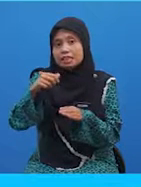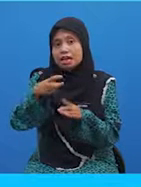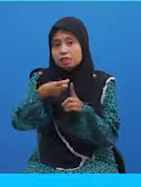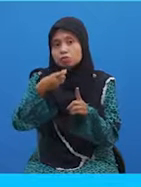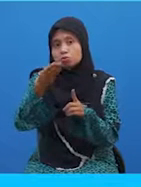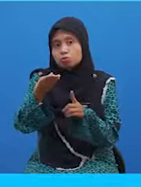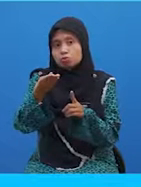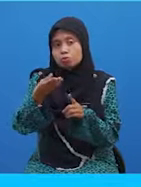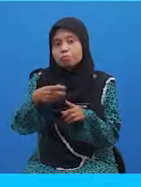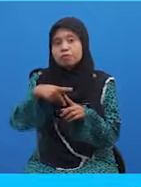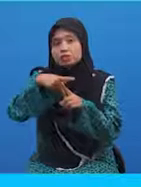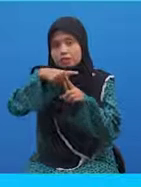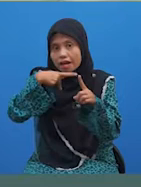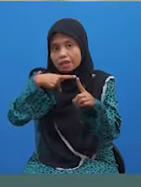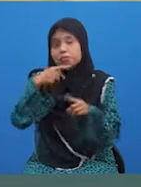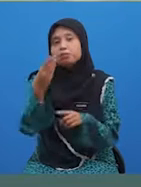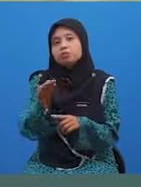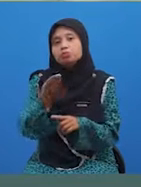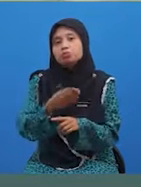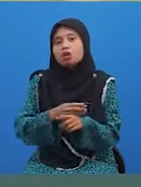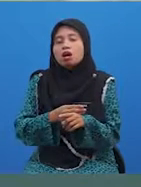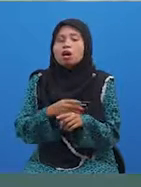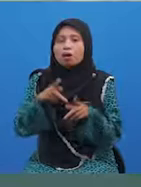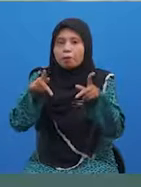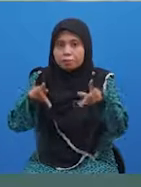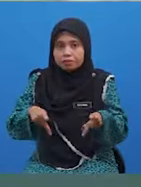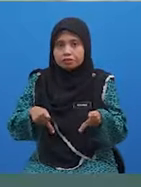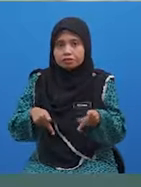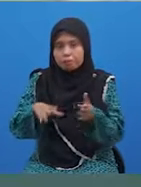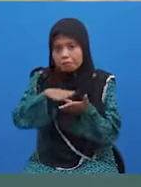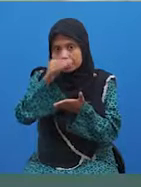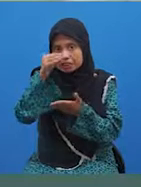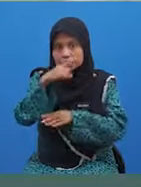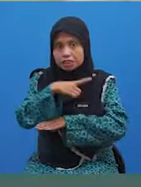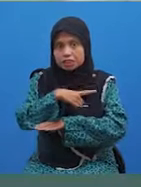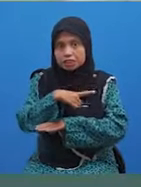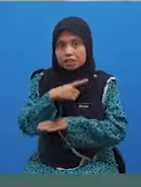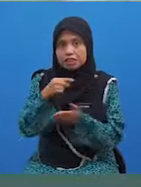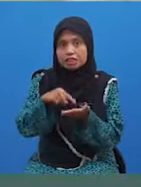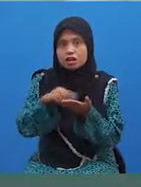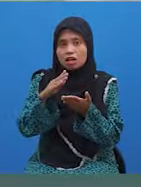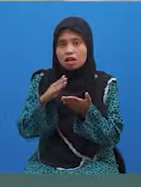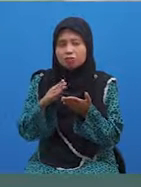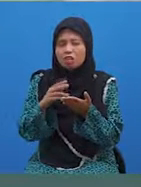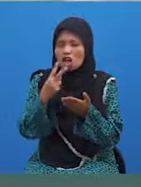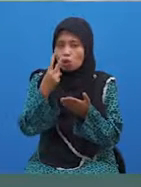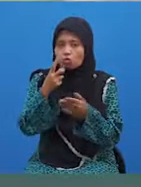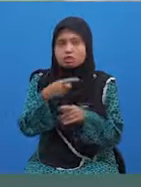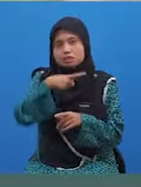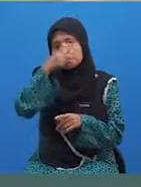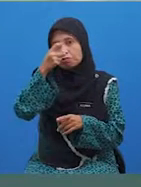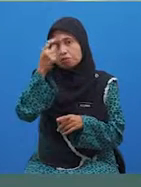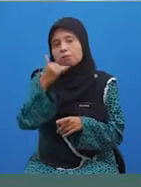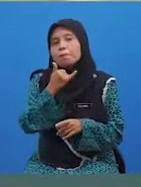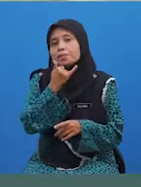sepatutnya daripadamu. Baiklah para pelajar, pelajaran kita hari ini akan mengupas sebab-sebab